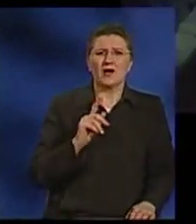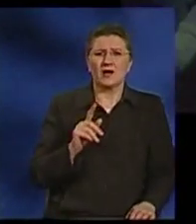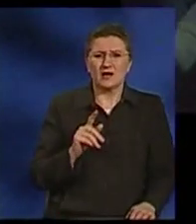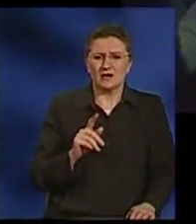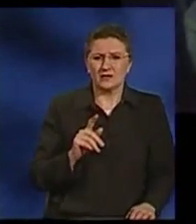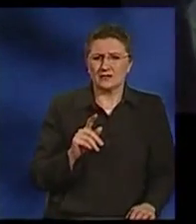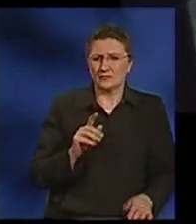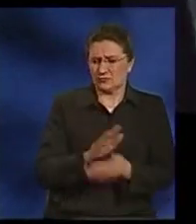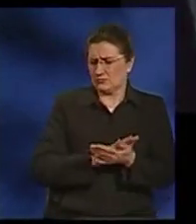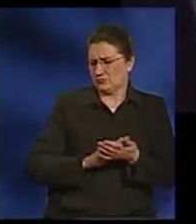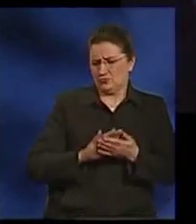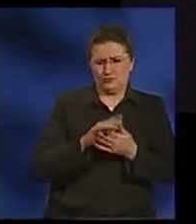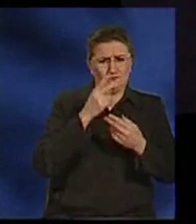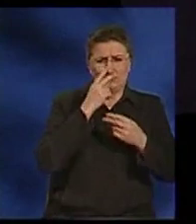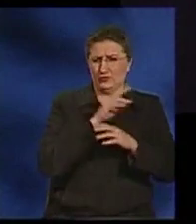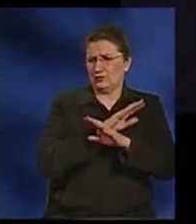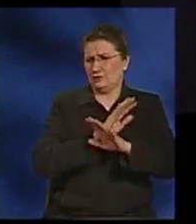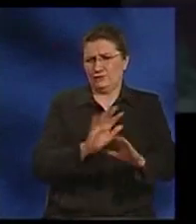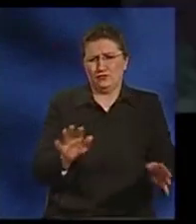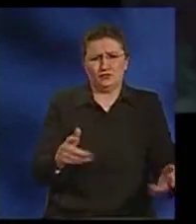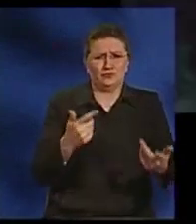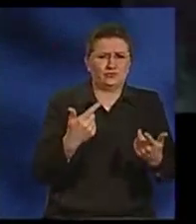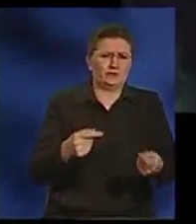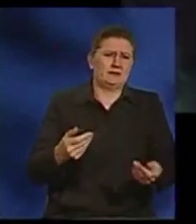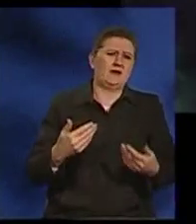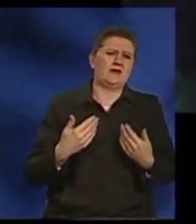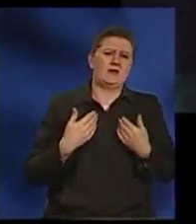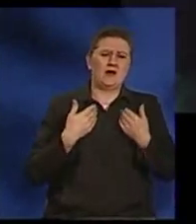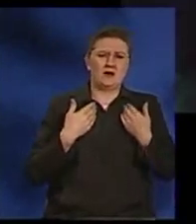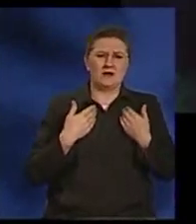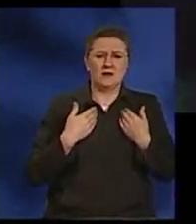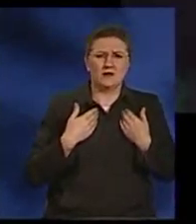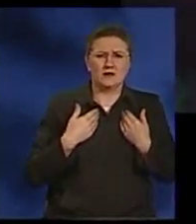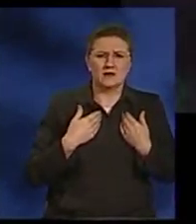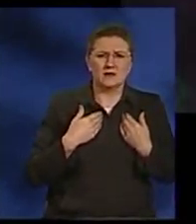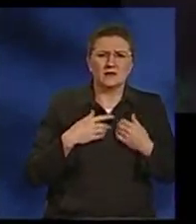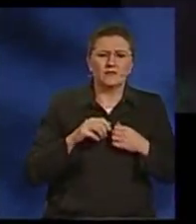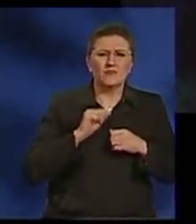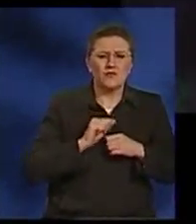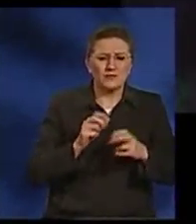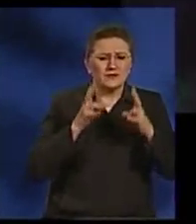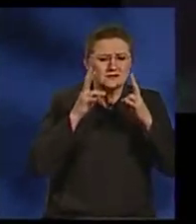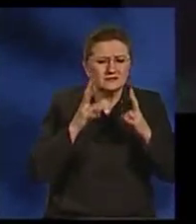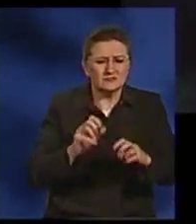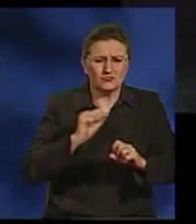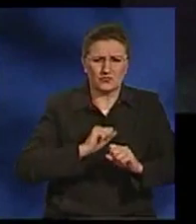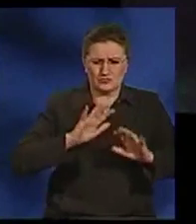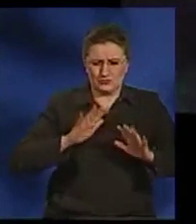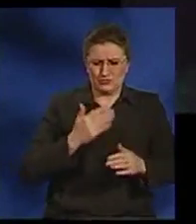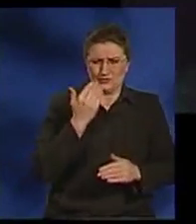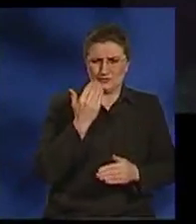Я совсем ничего не вижу Где это я? О, нет Папа сказал, что может случиться нечто непоправимое